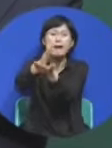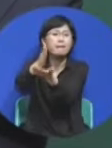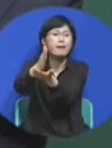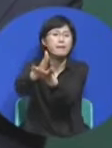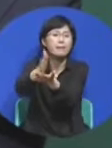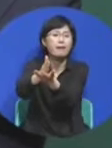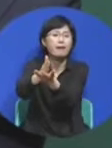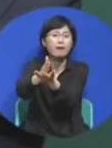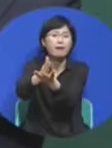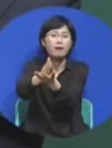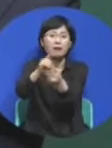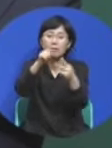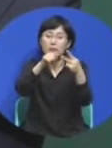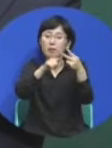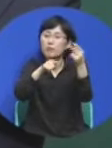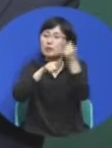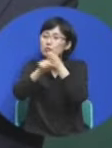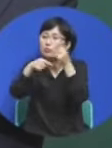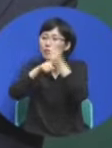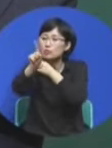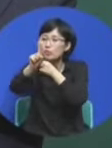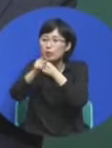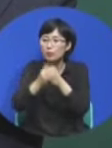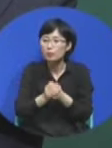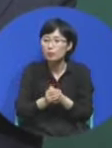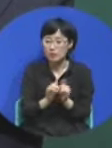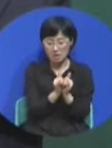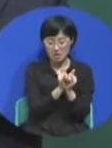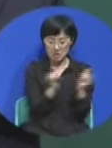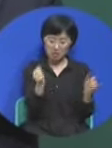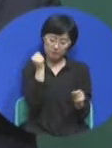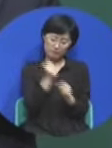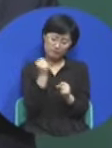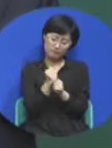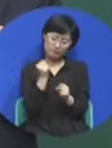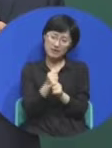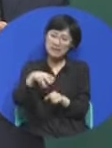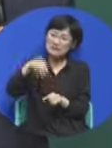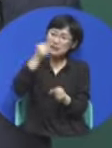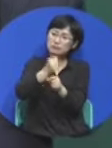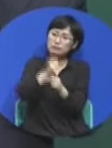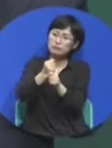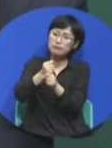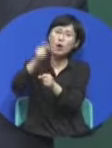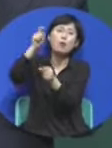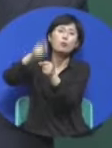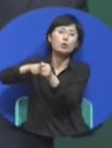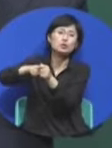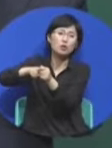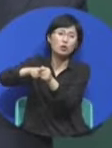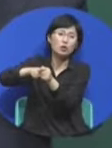이유가 뭐라고 생각하십니까? 其理由是什么? 인간을 창조하신 창조의 목적에 위배되기 때문에 그래요.